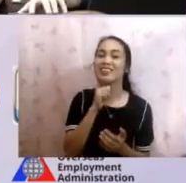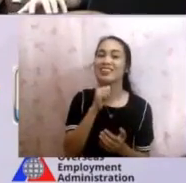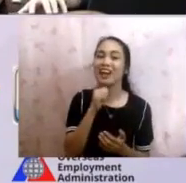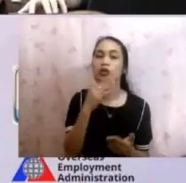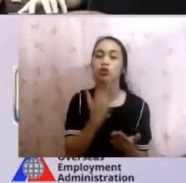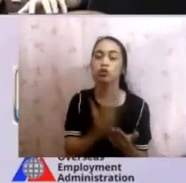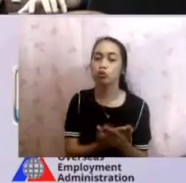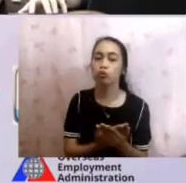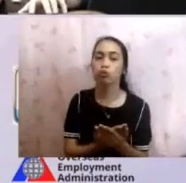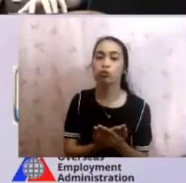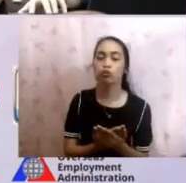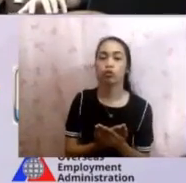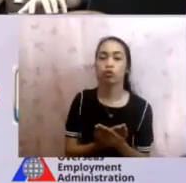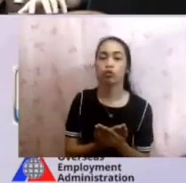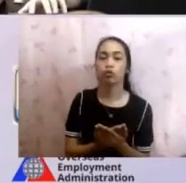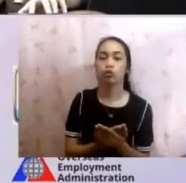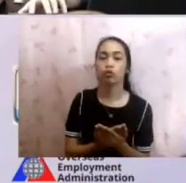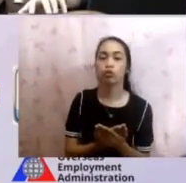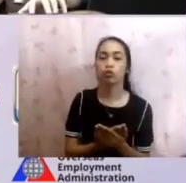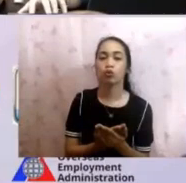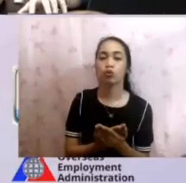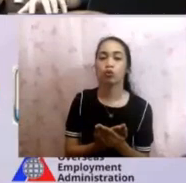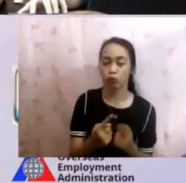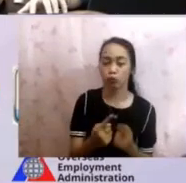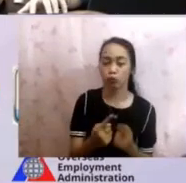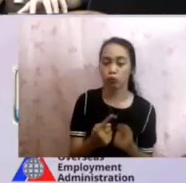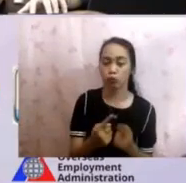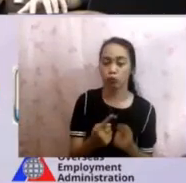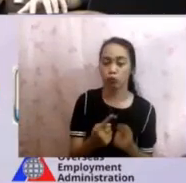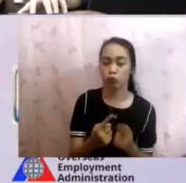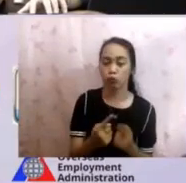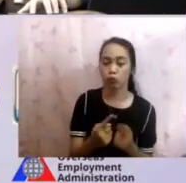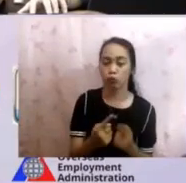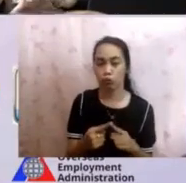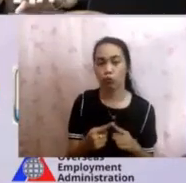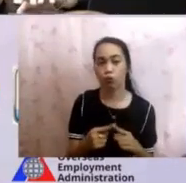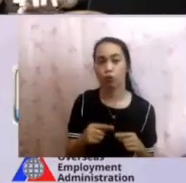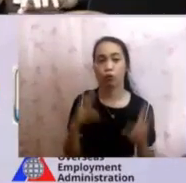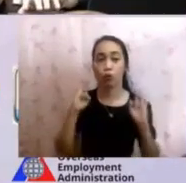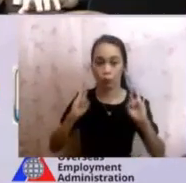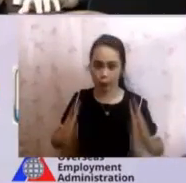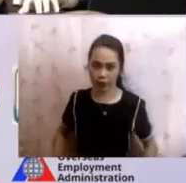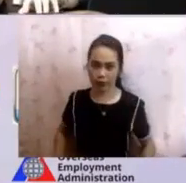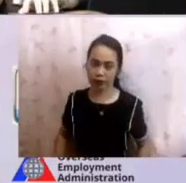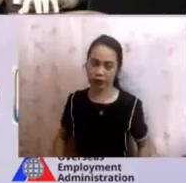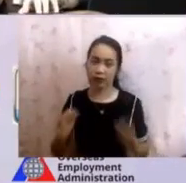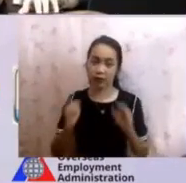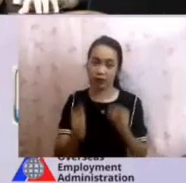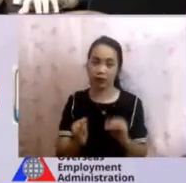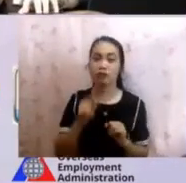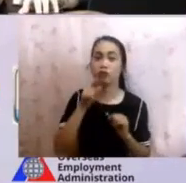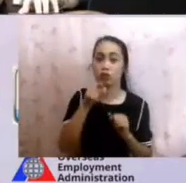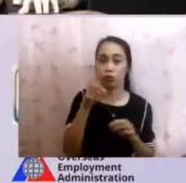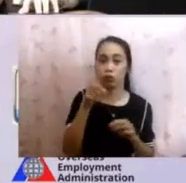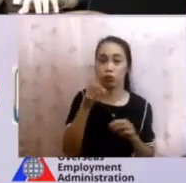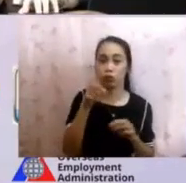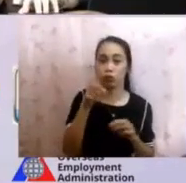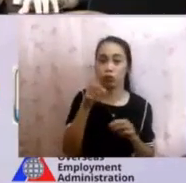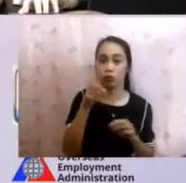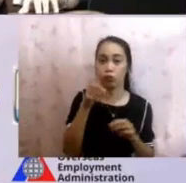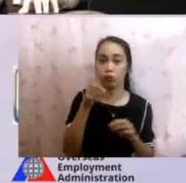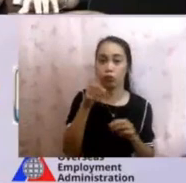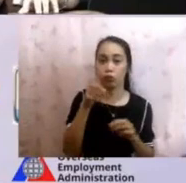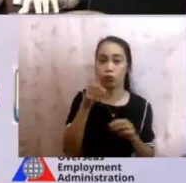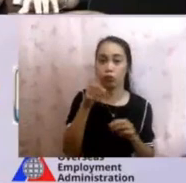you should not wear kung mo go na ka for the interview. Like kaning girls, ati girl nga